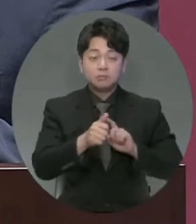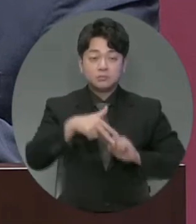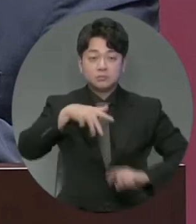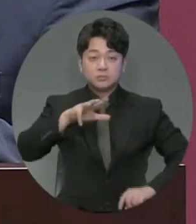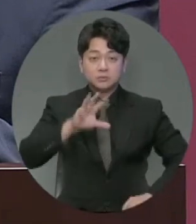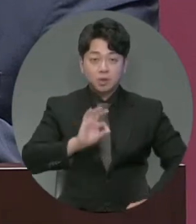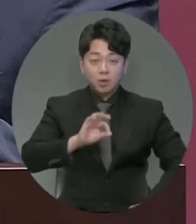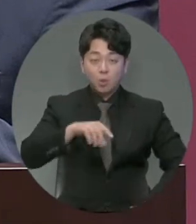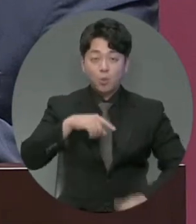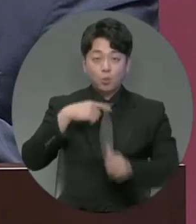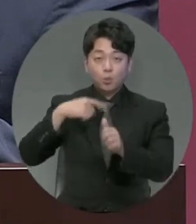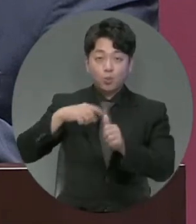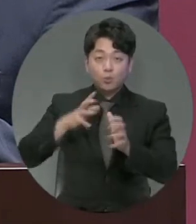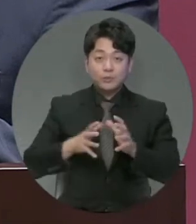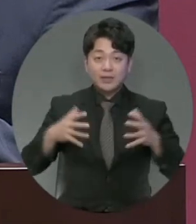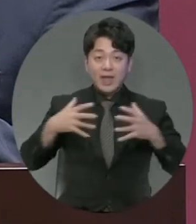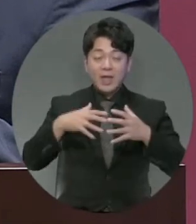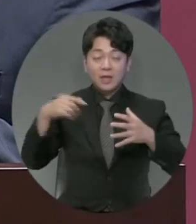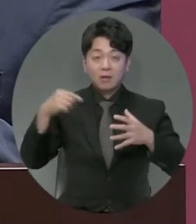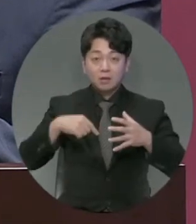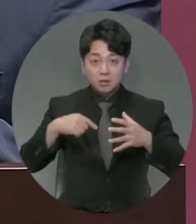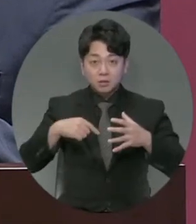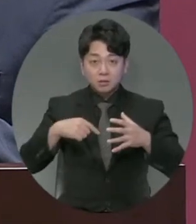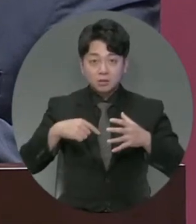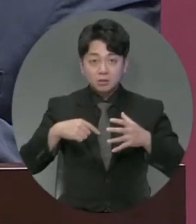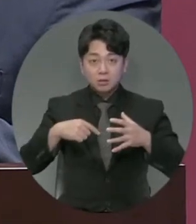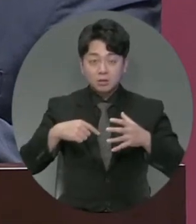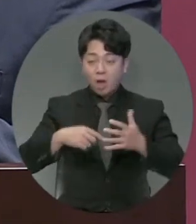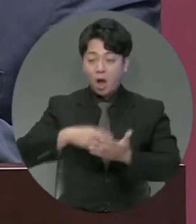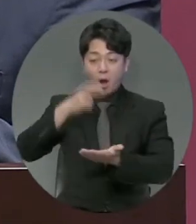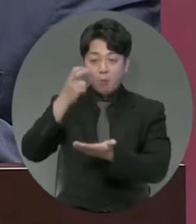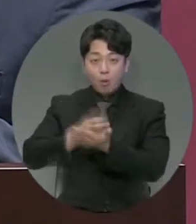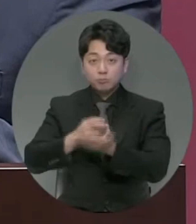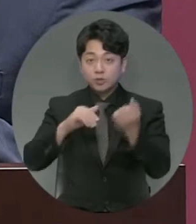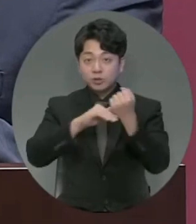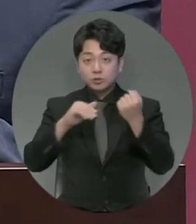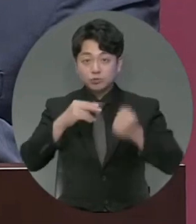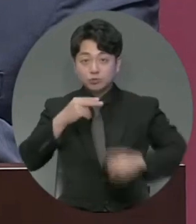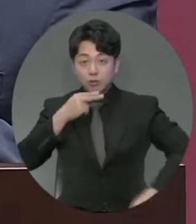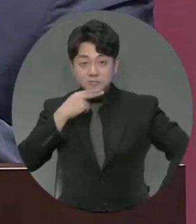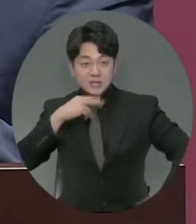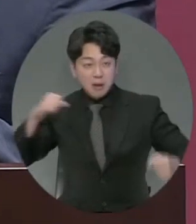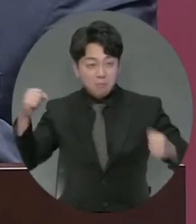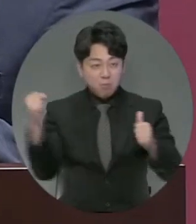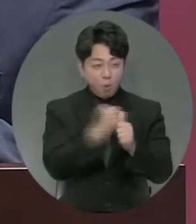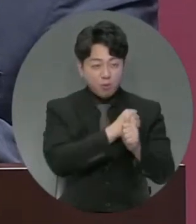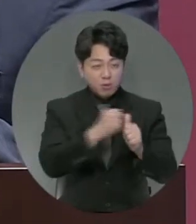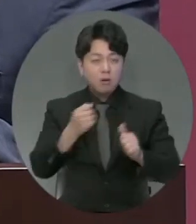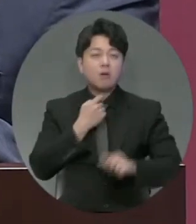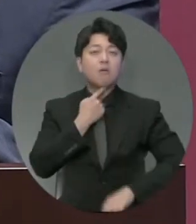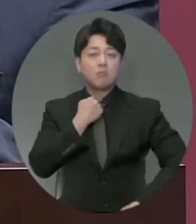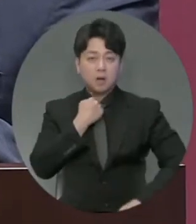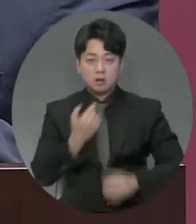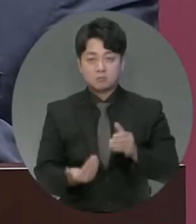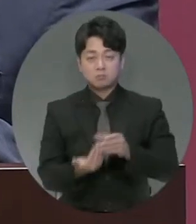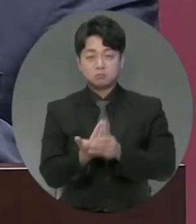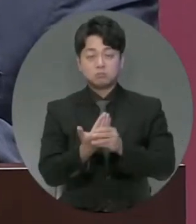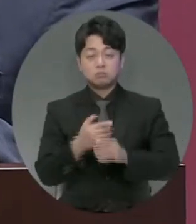법적인 근거가 없이 국가의 폭력을 행사한 거라고 저는 생각합니다. 부적절한 예시죠?